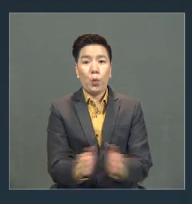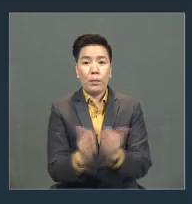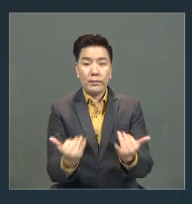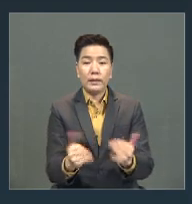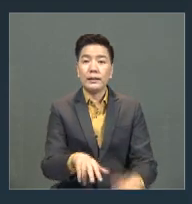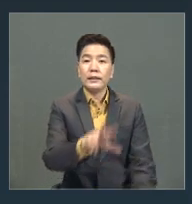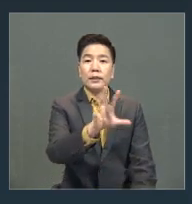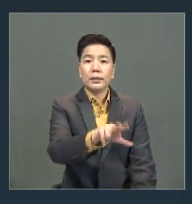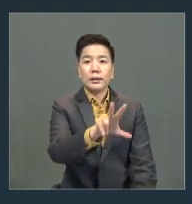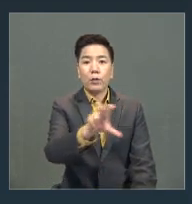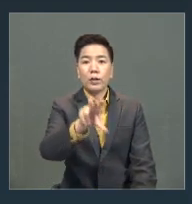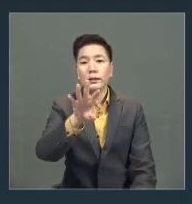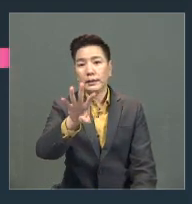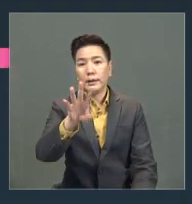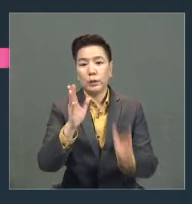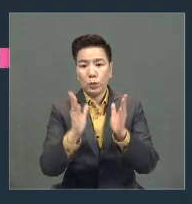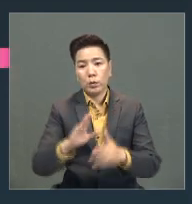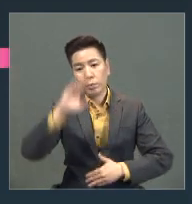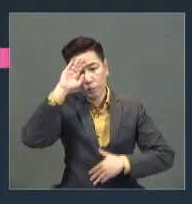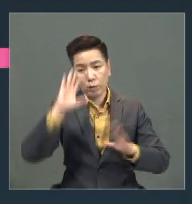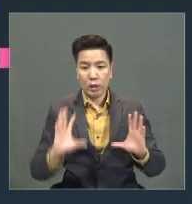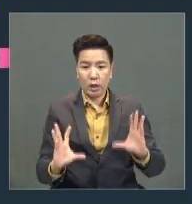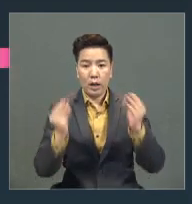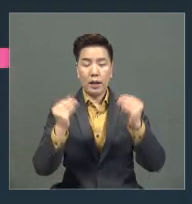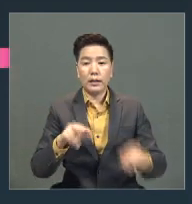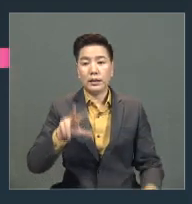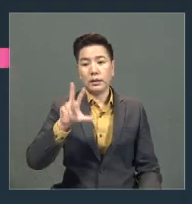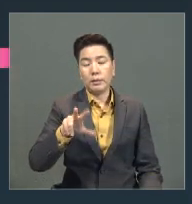อยู่ที่ 3,304 คนหายป่วยสะสม